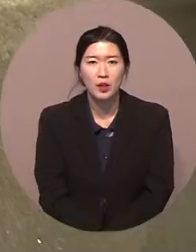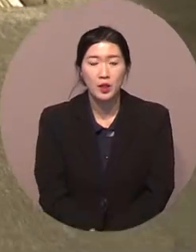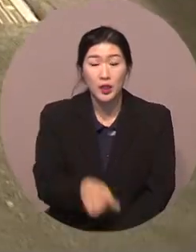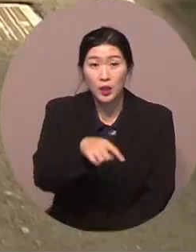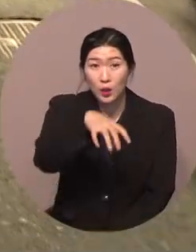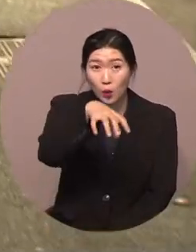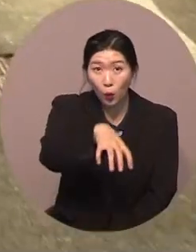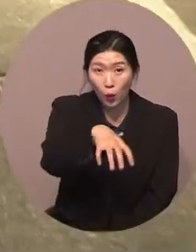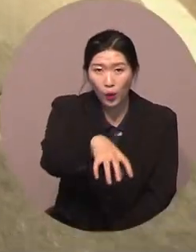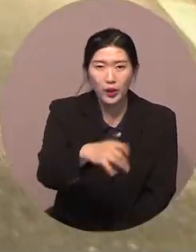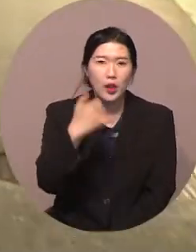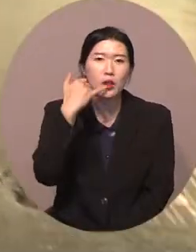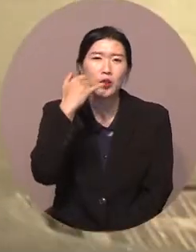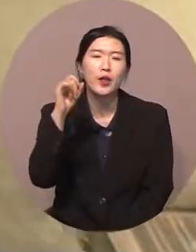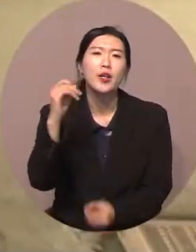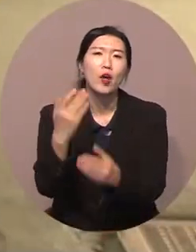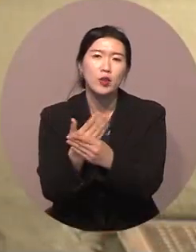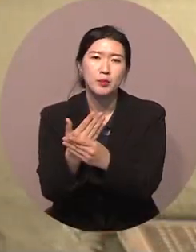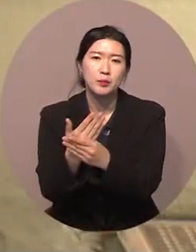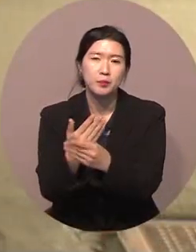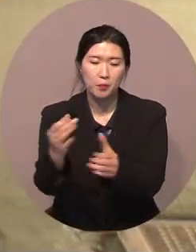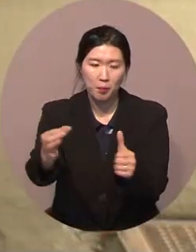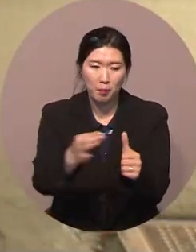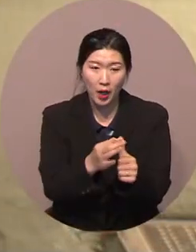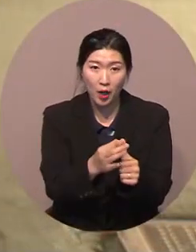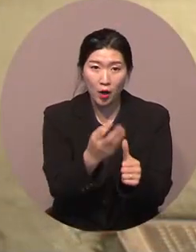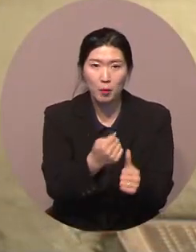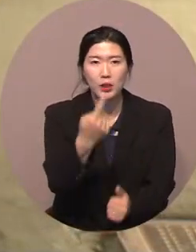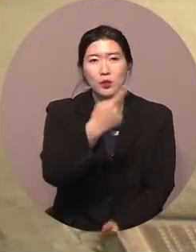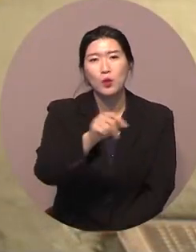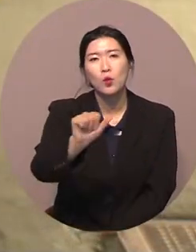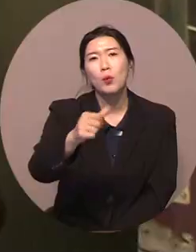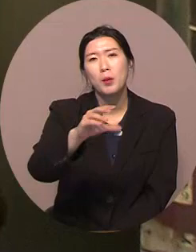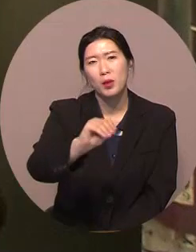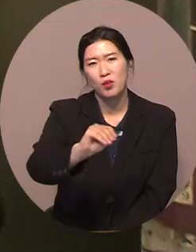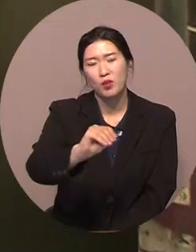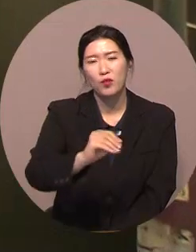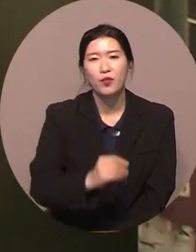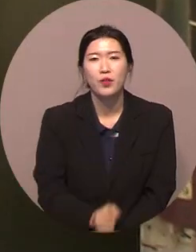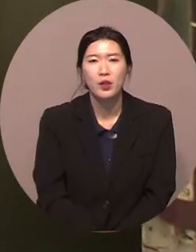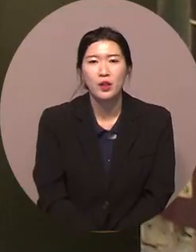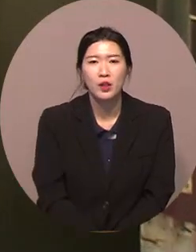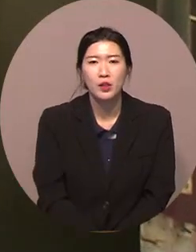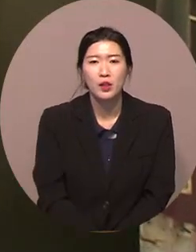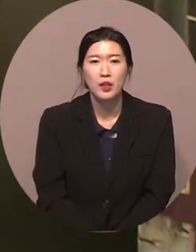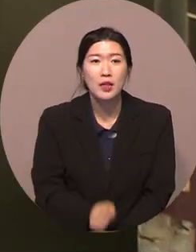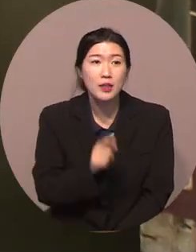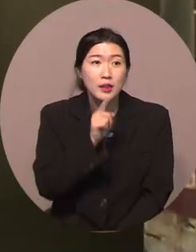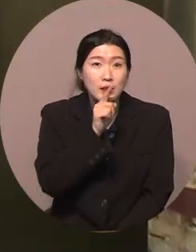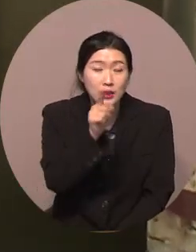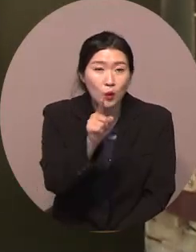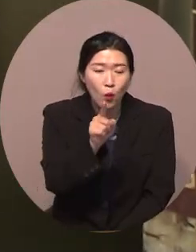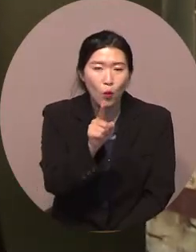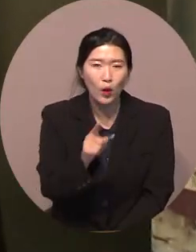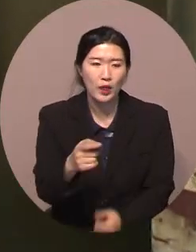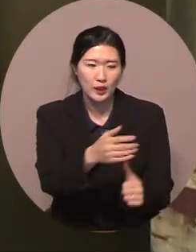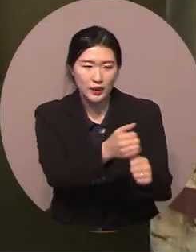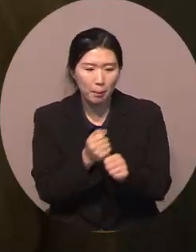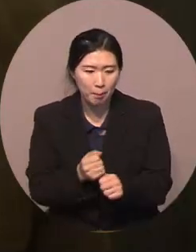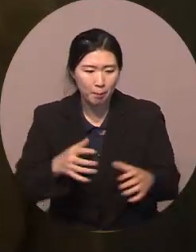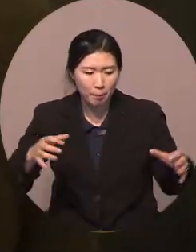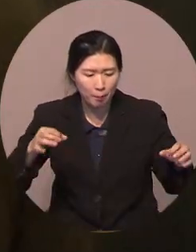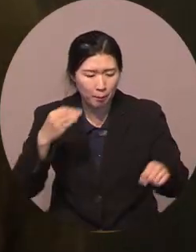이곳에서 보이스피싱 수거책에게 현금 1,500만 원을 건넸습니다. 신고와 검거까지 걸린 시간은 10분